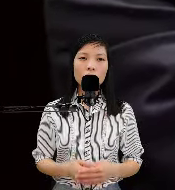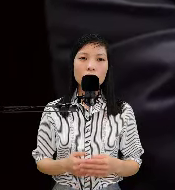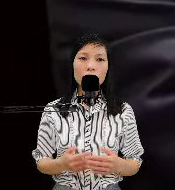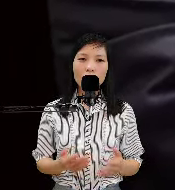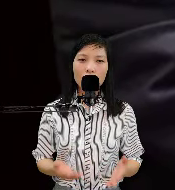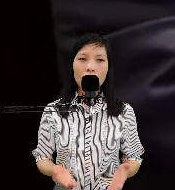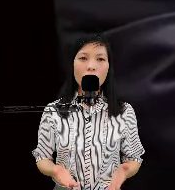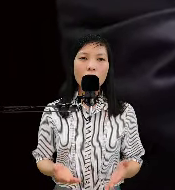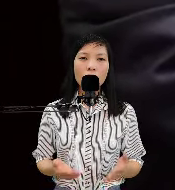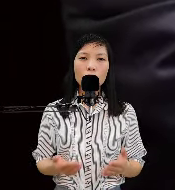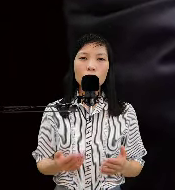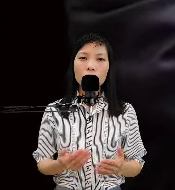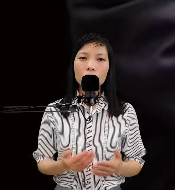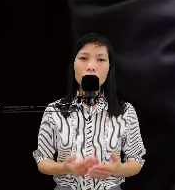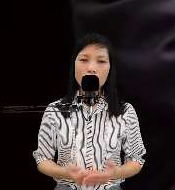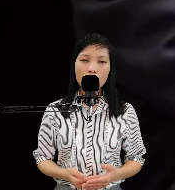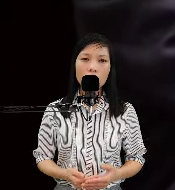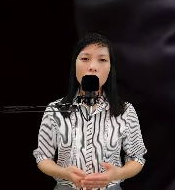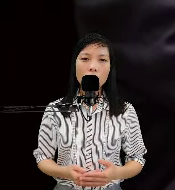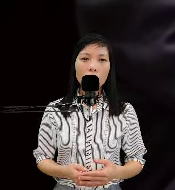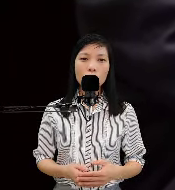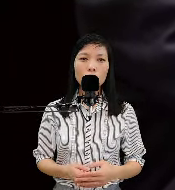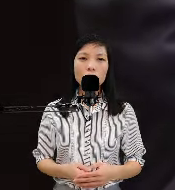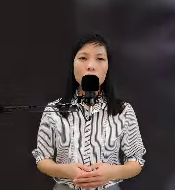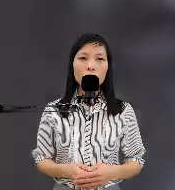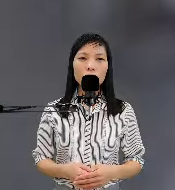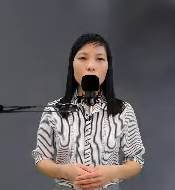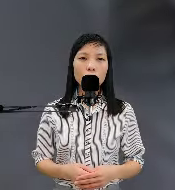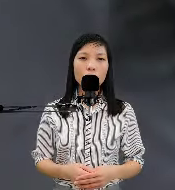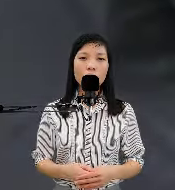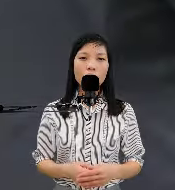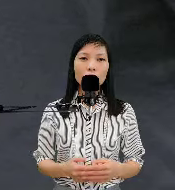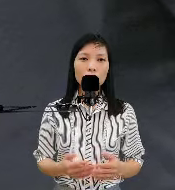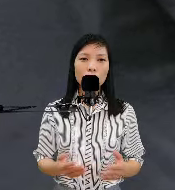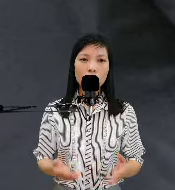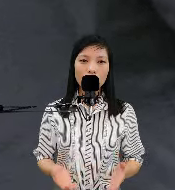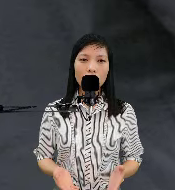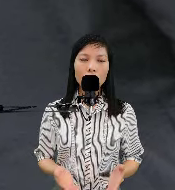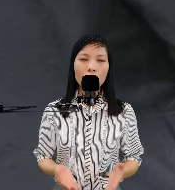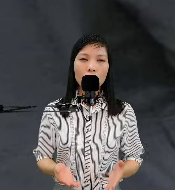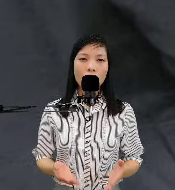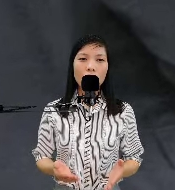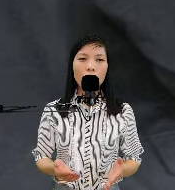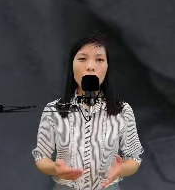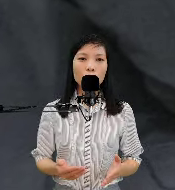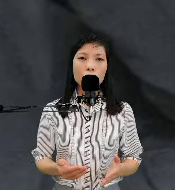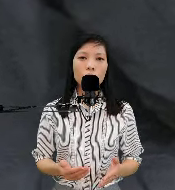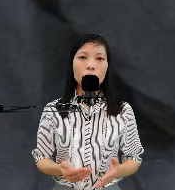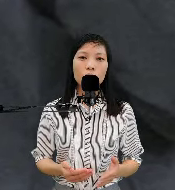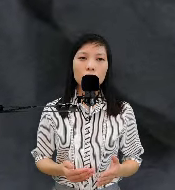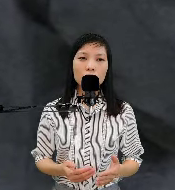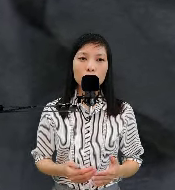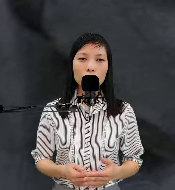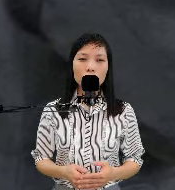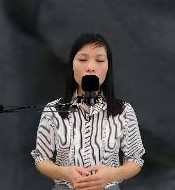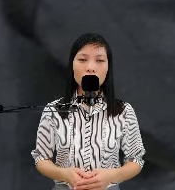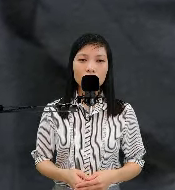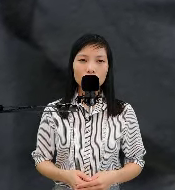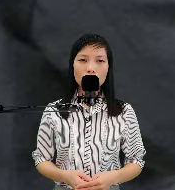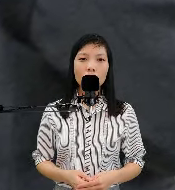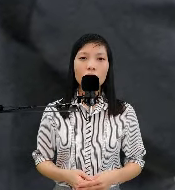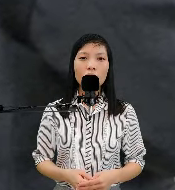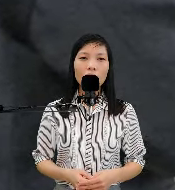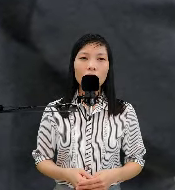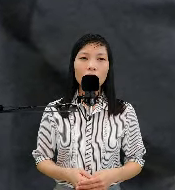八団が得意の一手存格代わりに誘導早銀で応戦した長石団が飛車先の負を